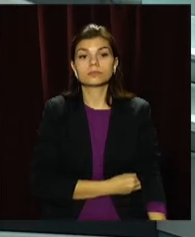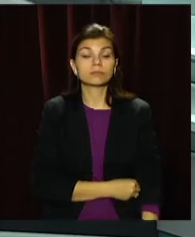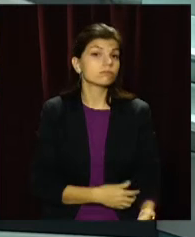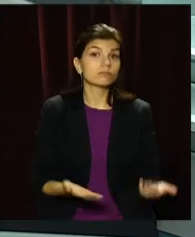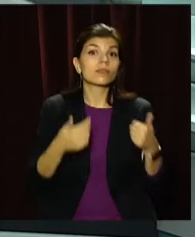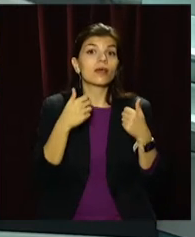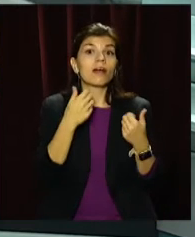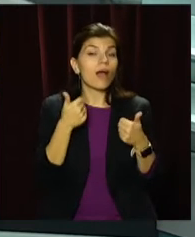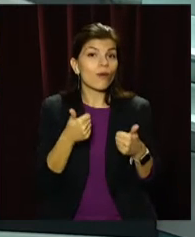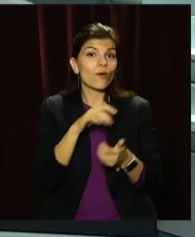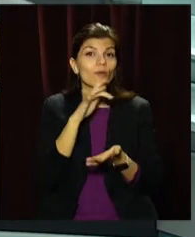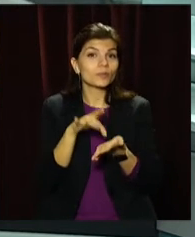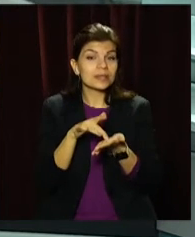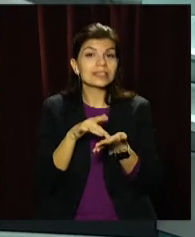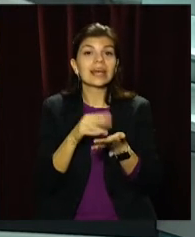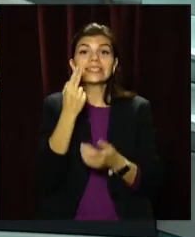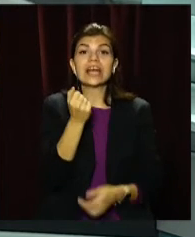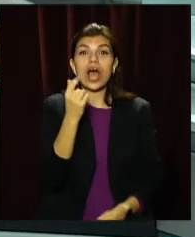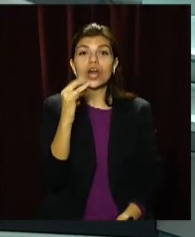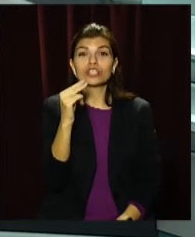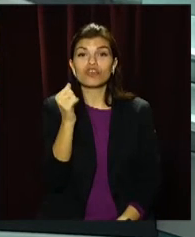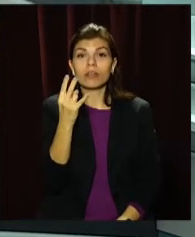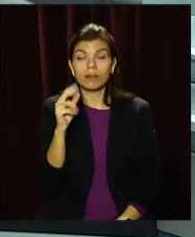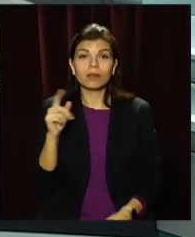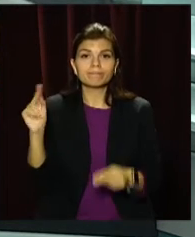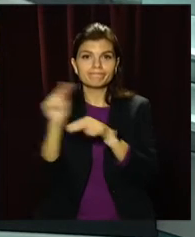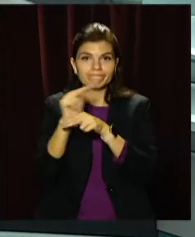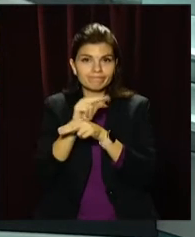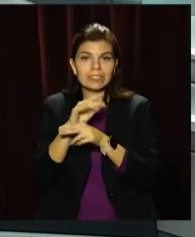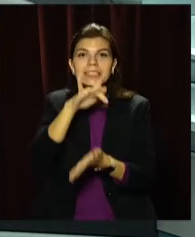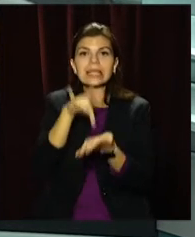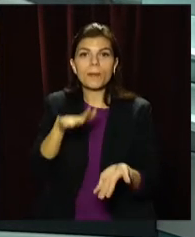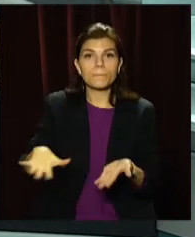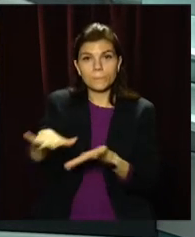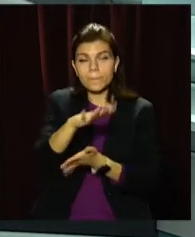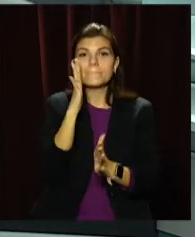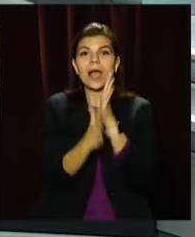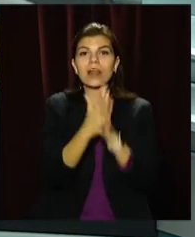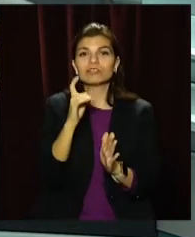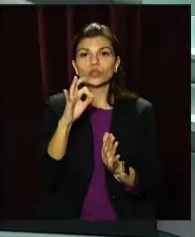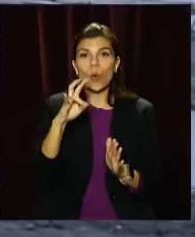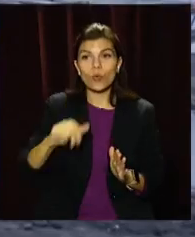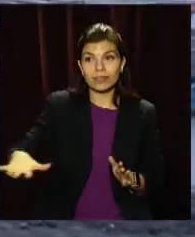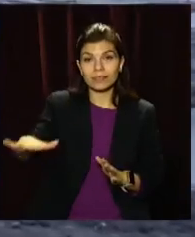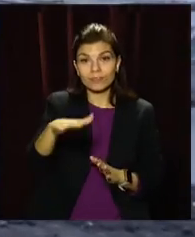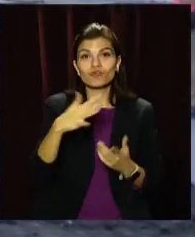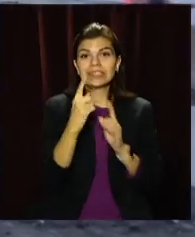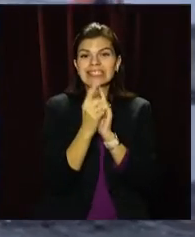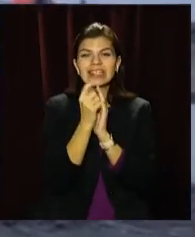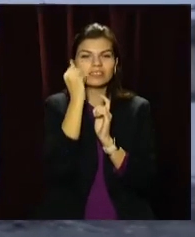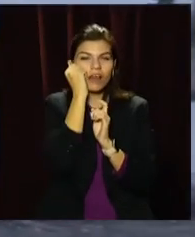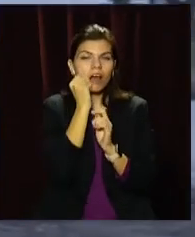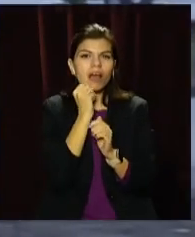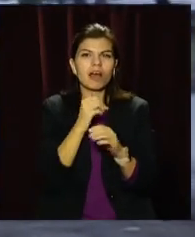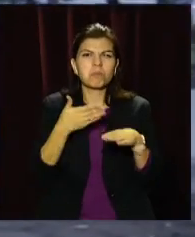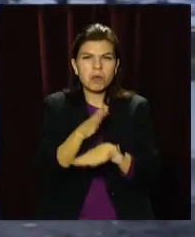Гарне місце для прогулянок. У Царичанці реконструюють центральну площу. У парковій зоні підрядники вже замінили старе